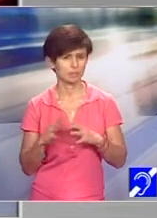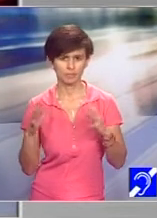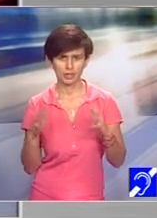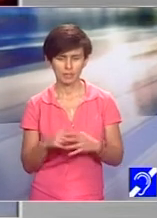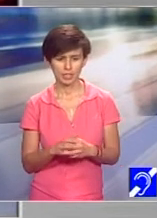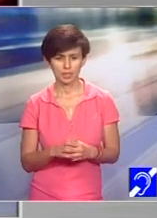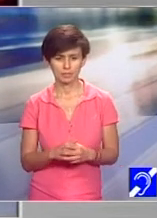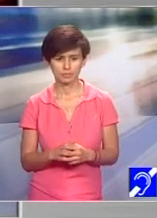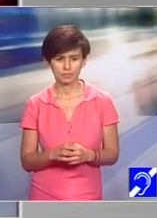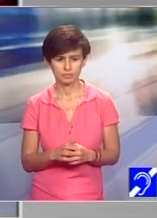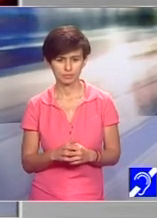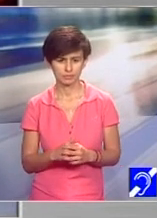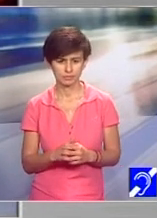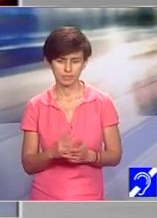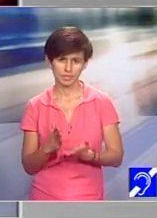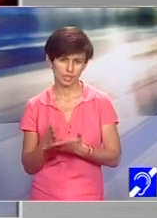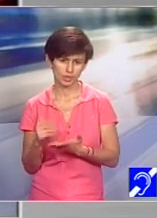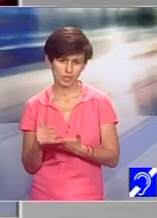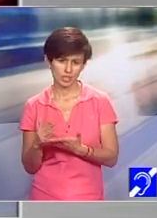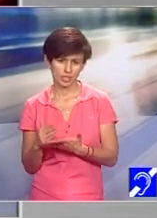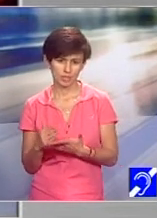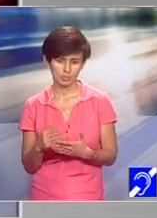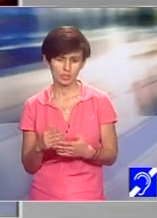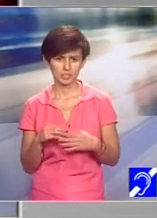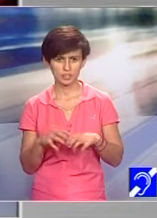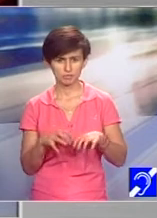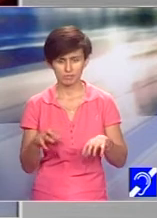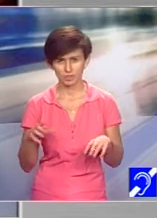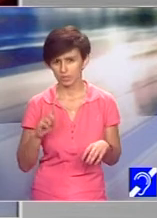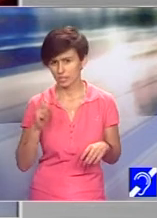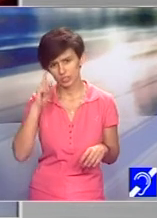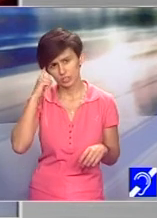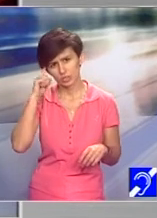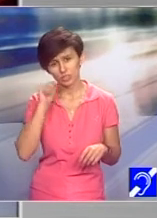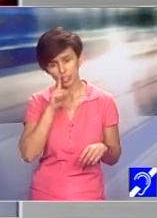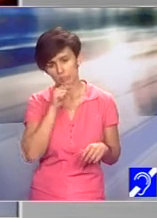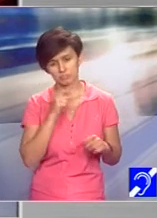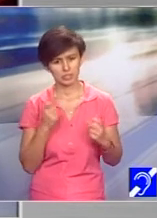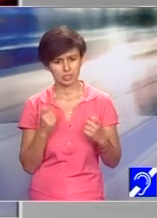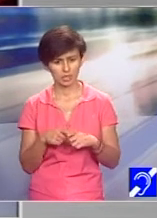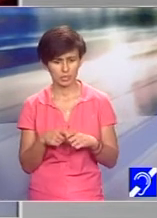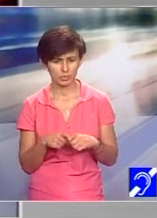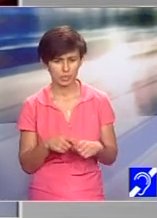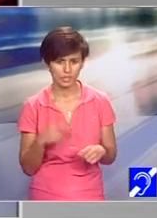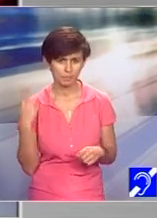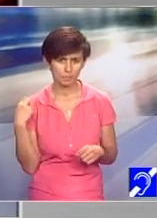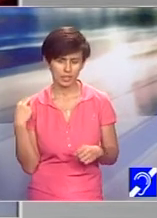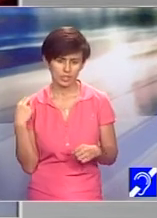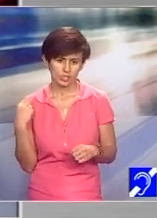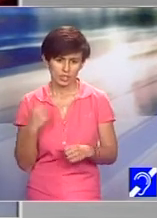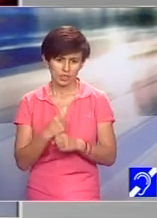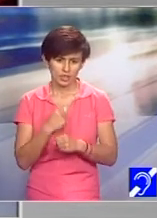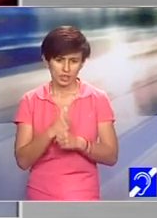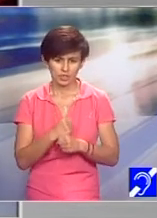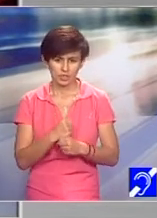posturi, era ultima față, nu știm unde s-a blocat. Noi deja, șefa de personal făcea documentația să scoatem